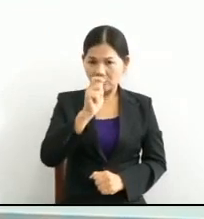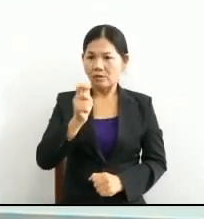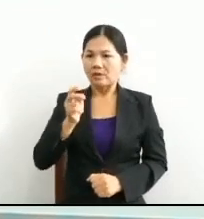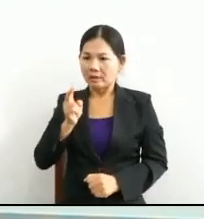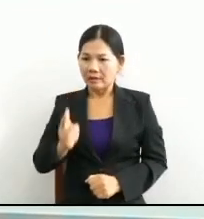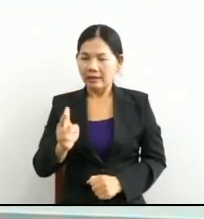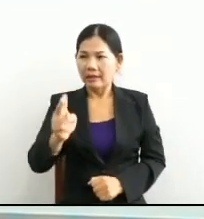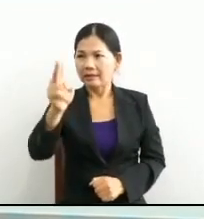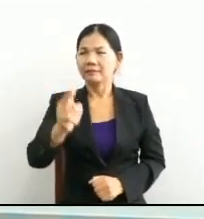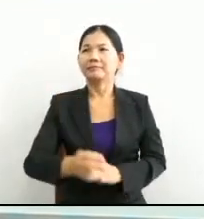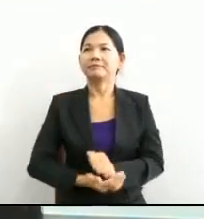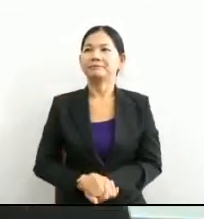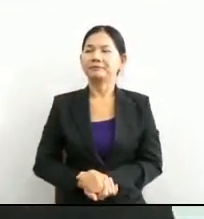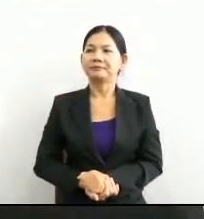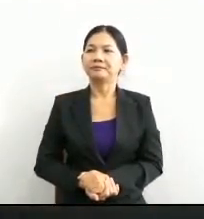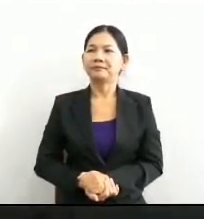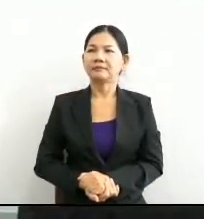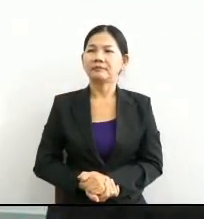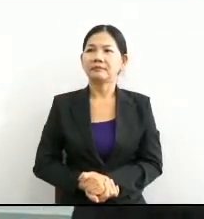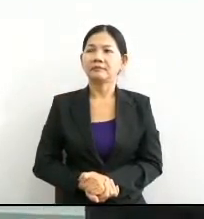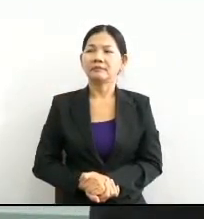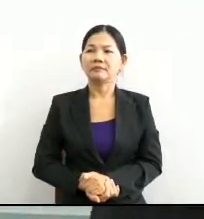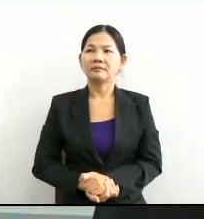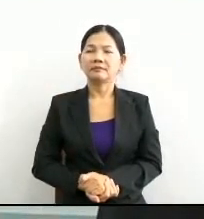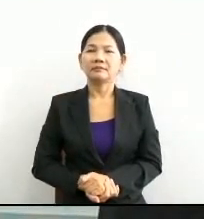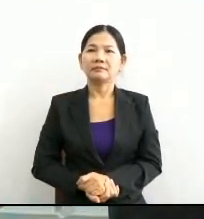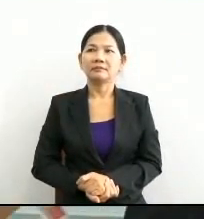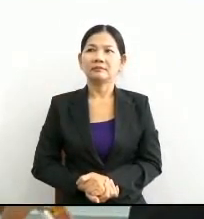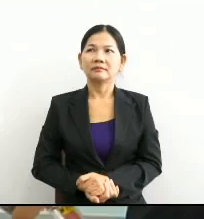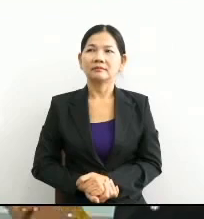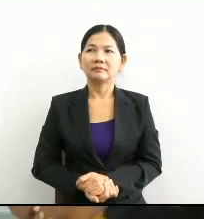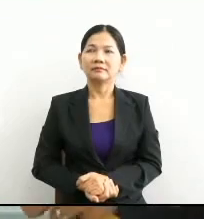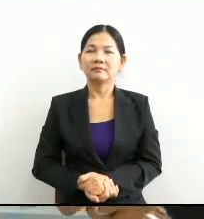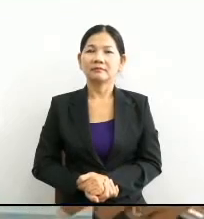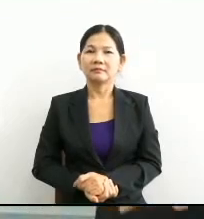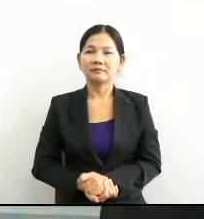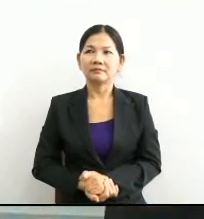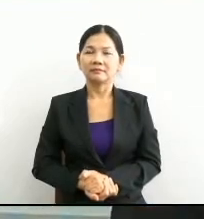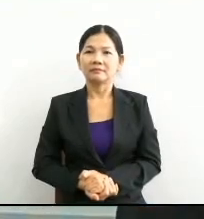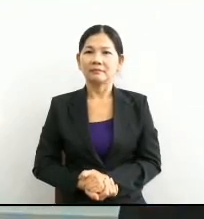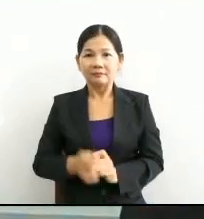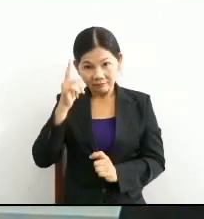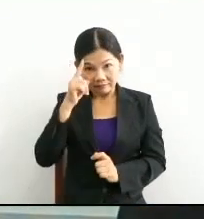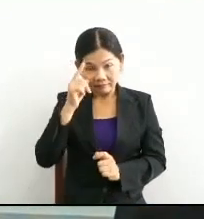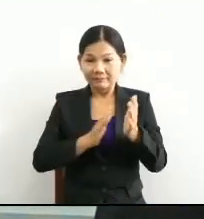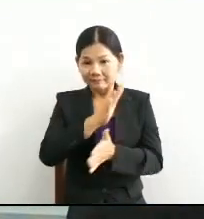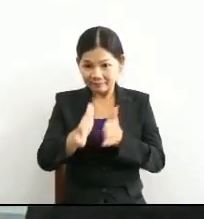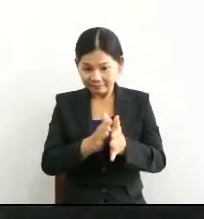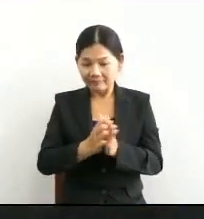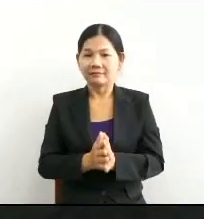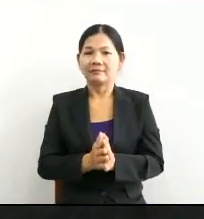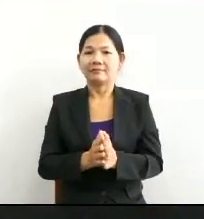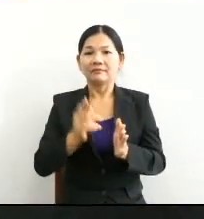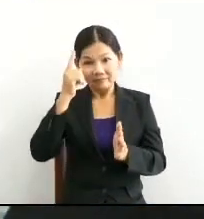ní như là sao là dương tâm sẽ tam an sơ sơ sọp cho rút mình mình nè nhưng chẳng con chơi an này con ai an mà